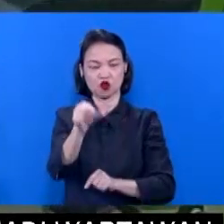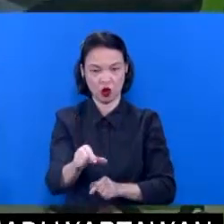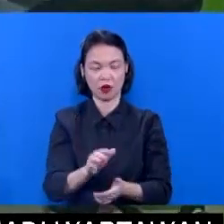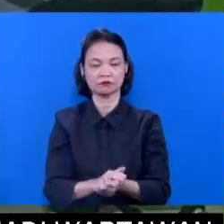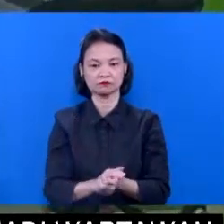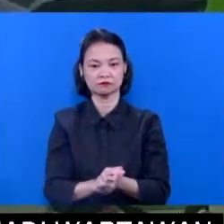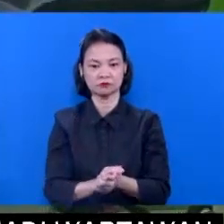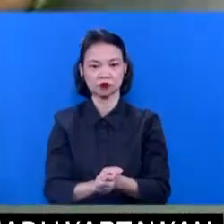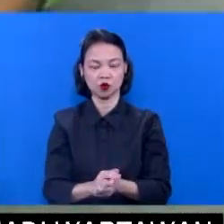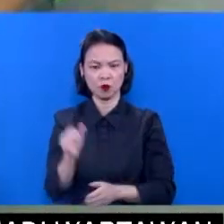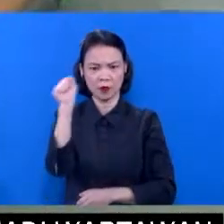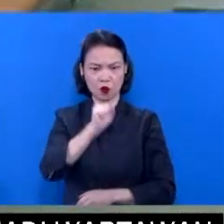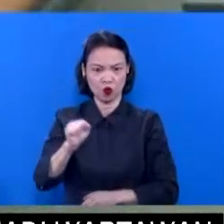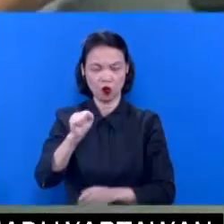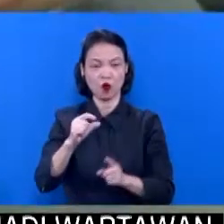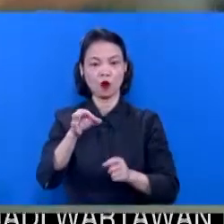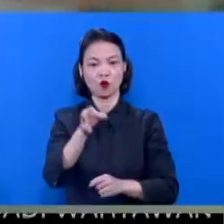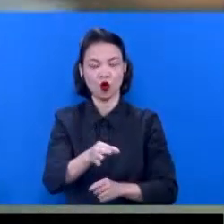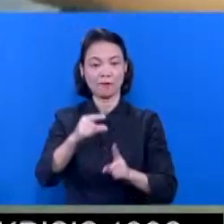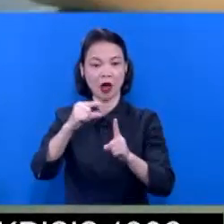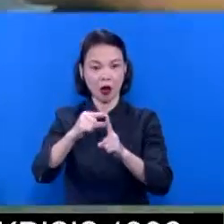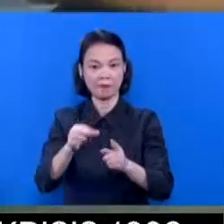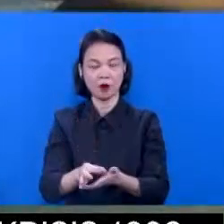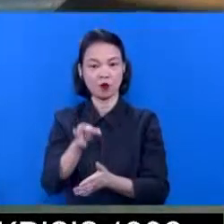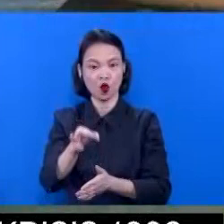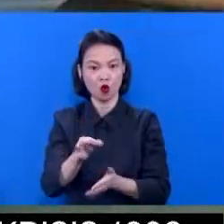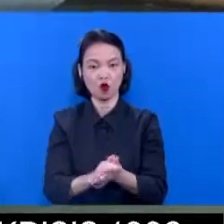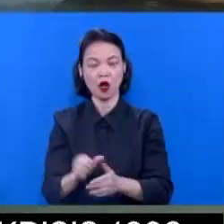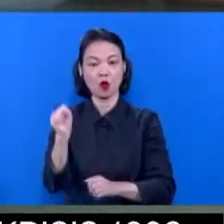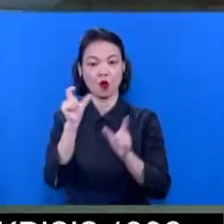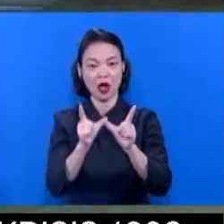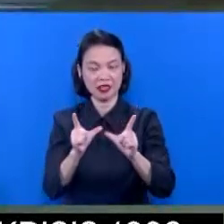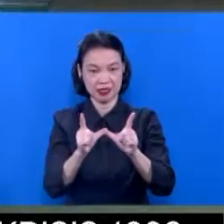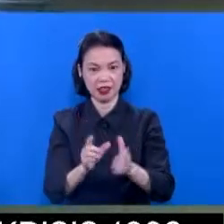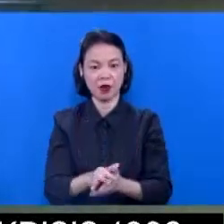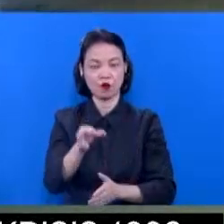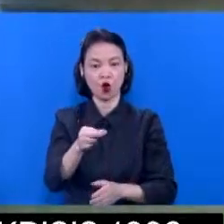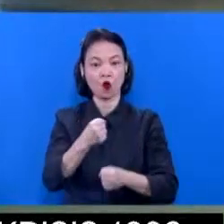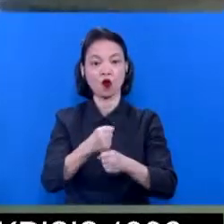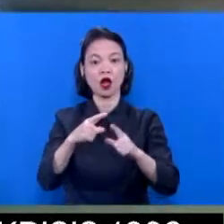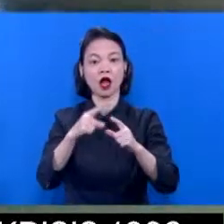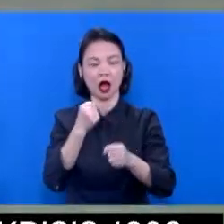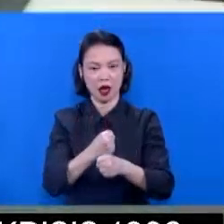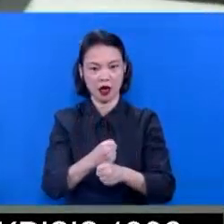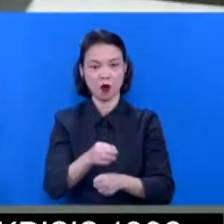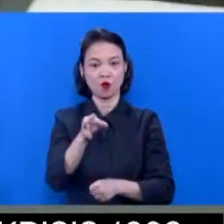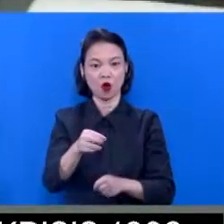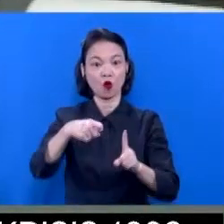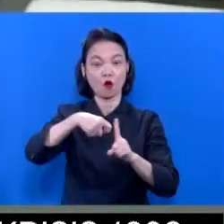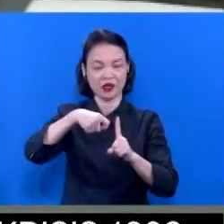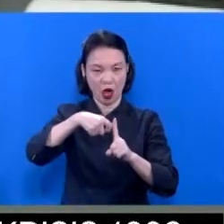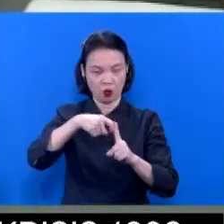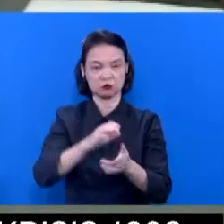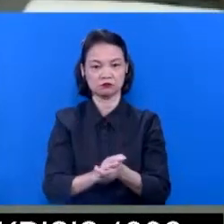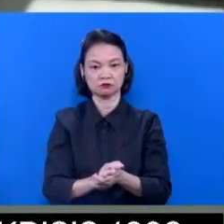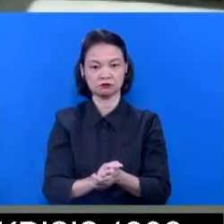perintis Kota Sorong, Pulau Paam, Pulau Meos Manggara, Pulau Waisilip, Pulau Gak, dan Pulau Koviau.